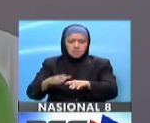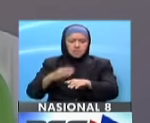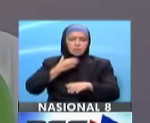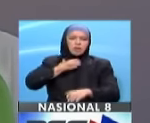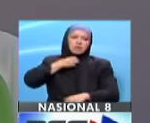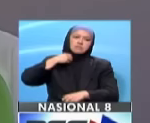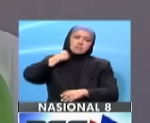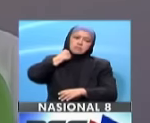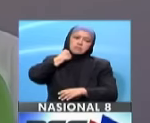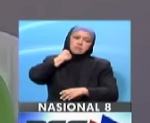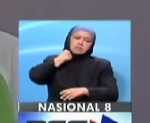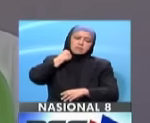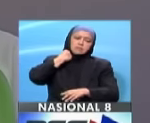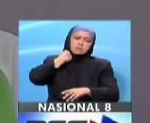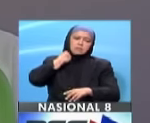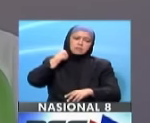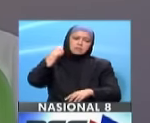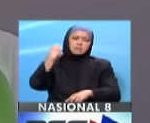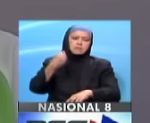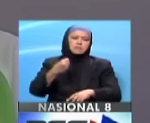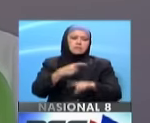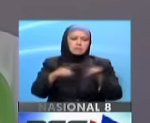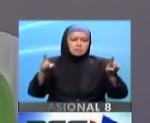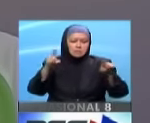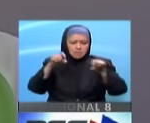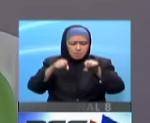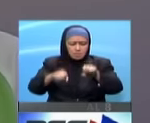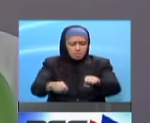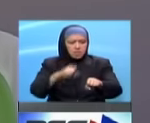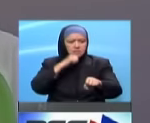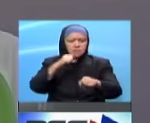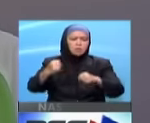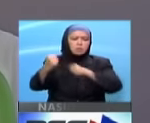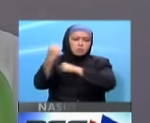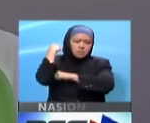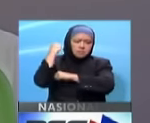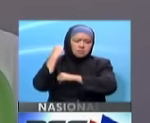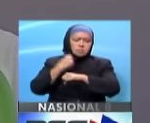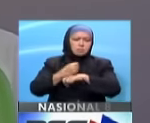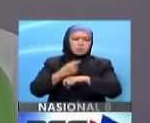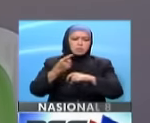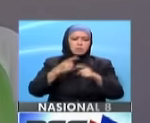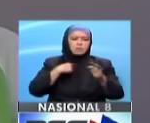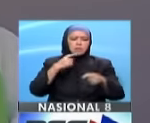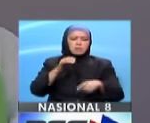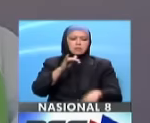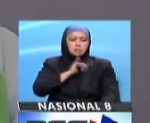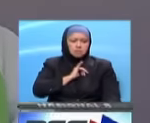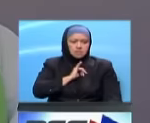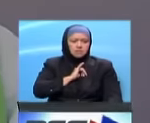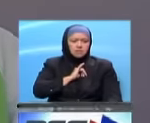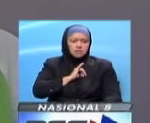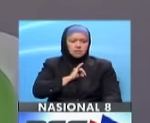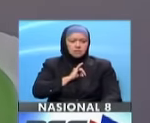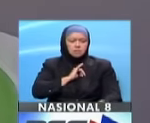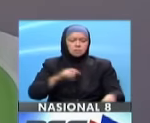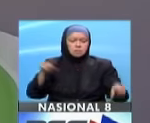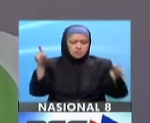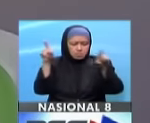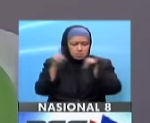lekat. Pegang tu tidak cukup kuat, maka terseriklah saya sekali dengan lembu, sekali dengan